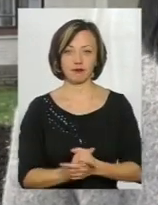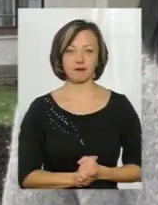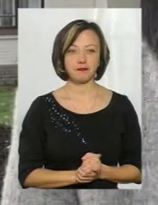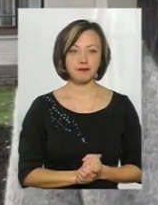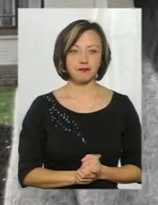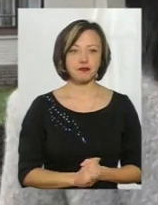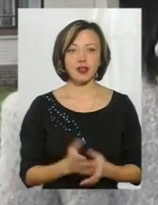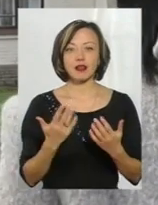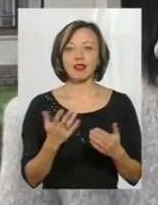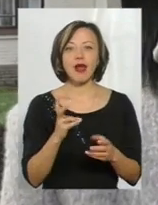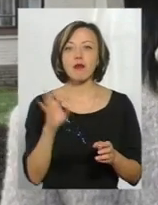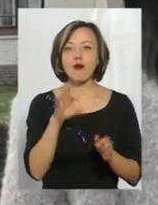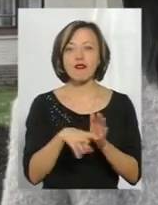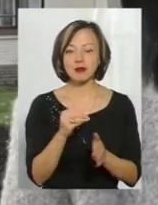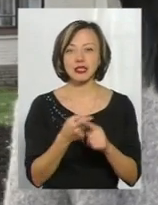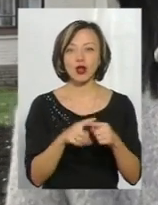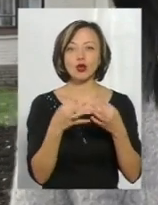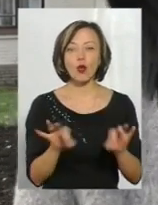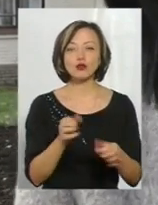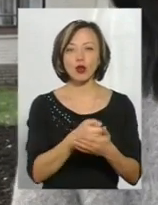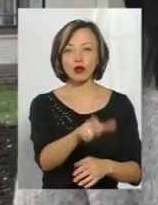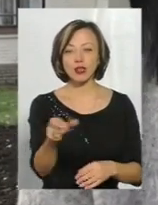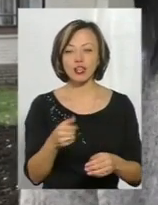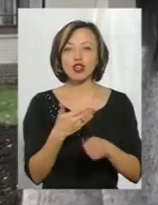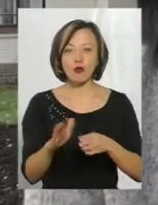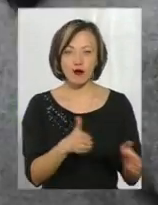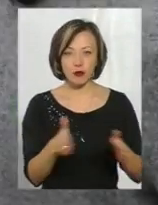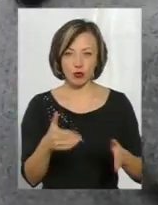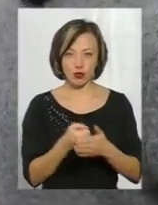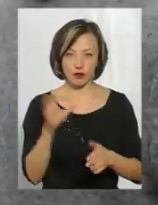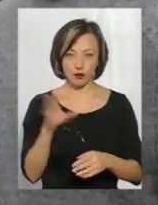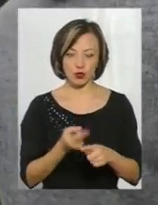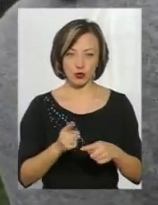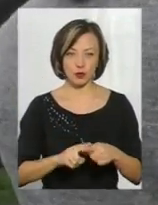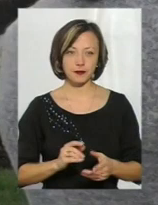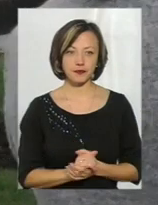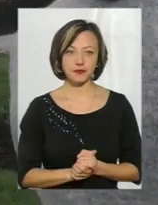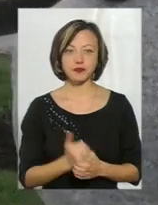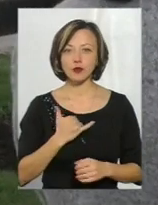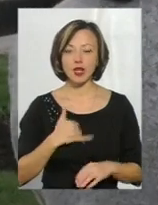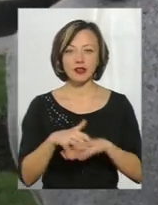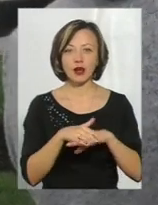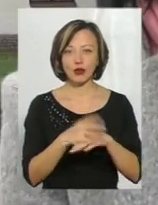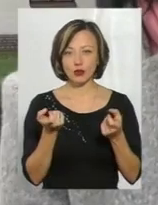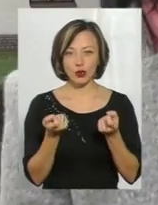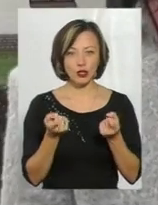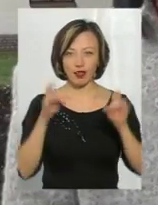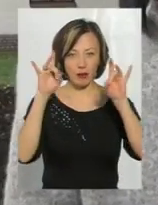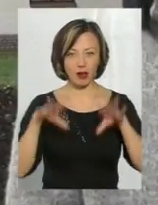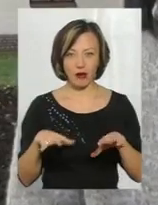контексті виборів, в них вже був доступ до громади, і це була якась часткова підготовка до цього всього. У нас народ, він трохи непередбачуваний